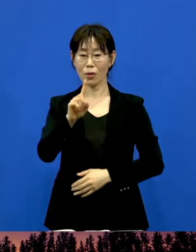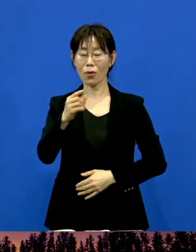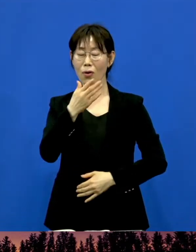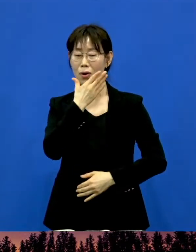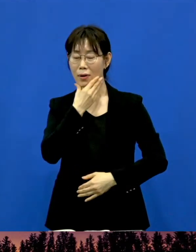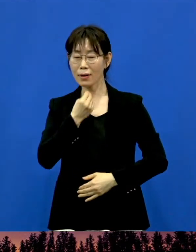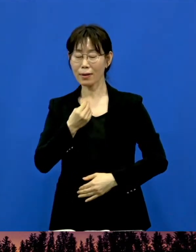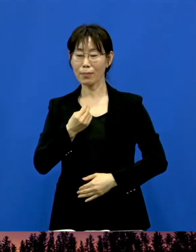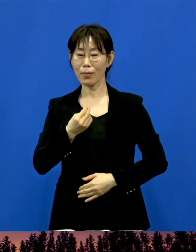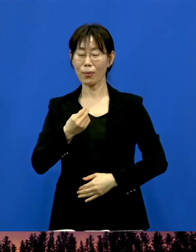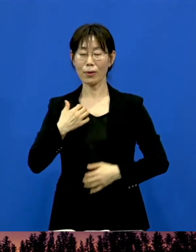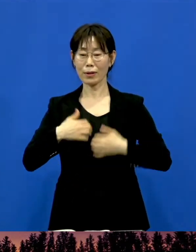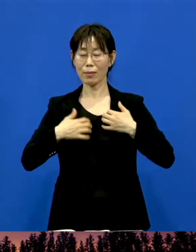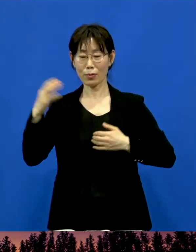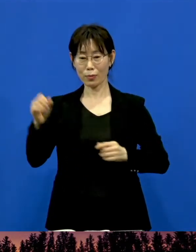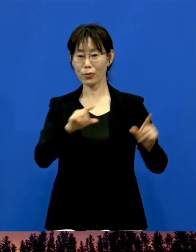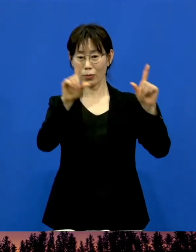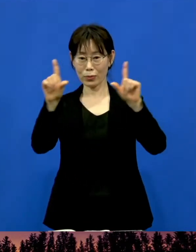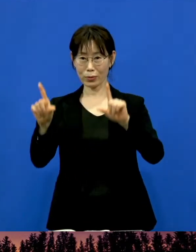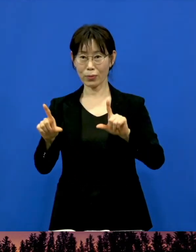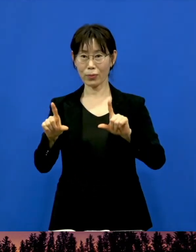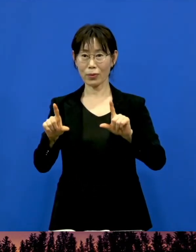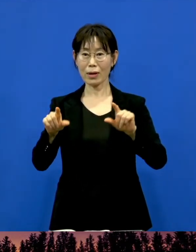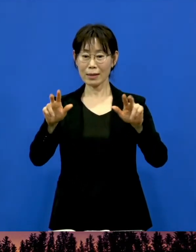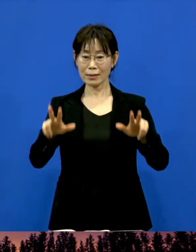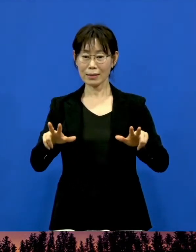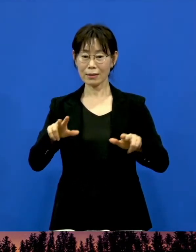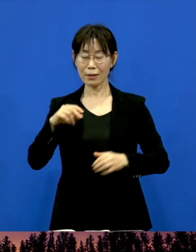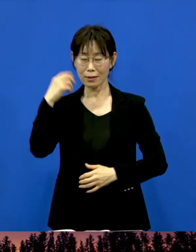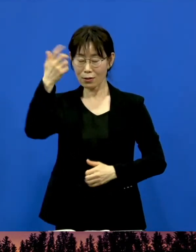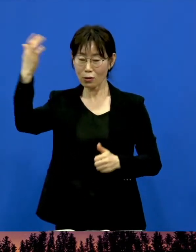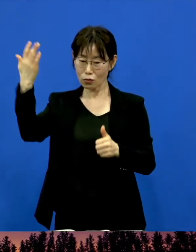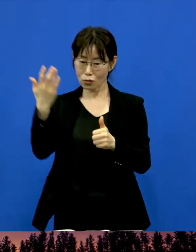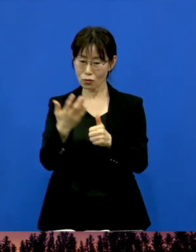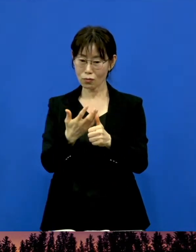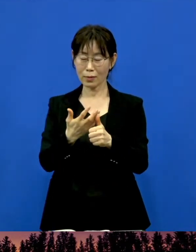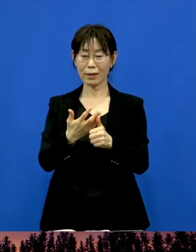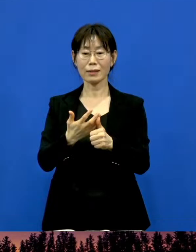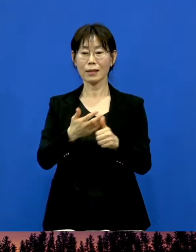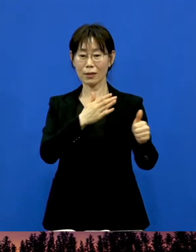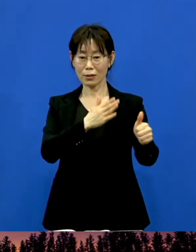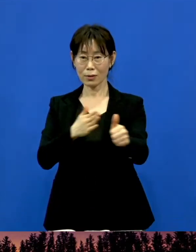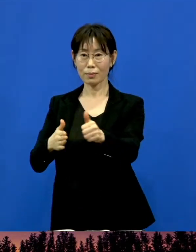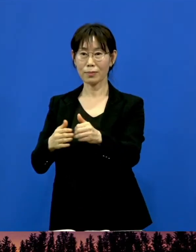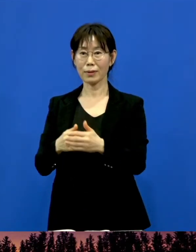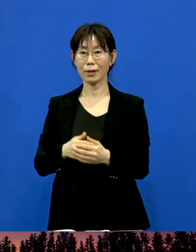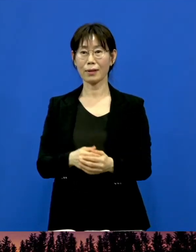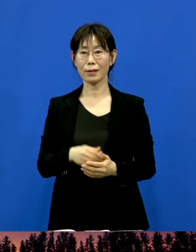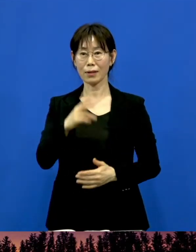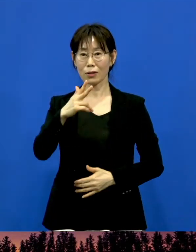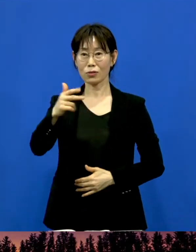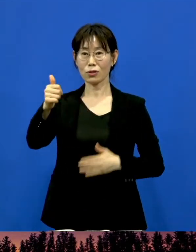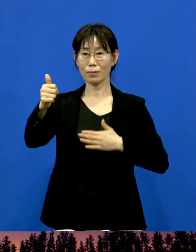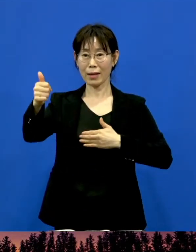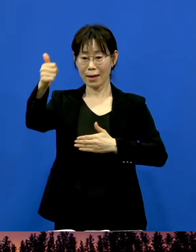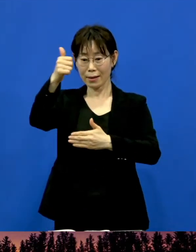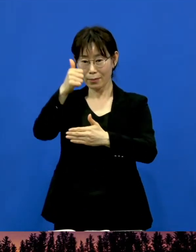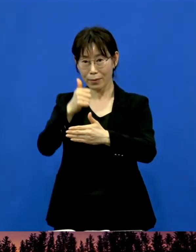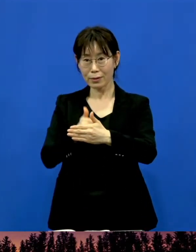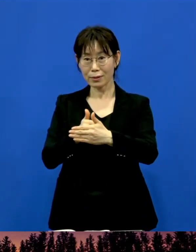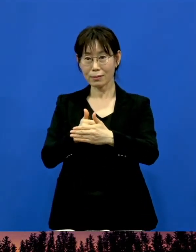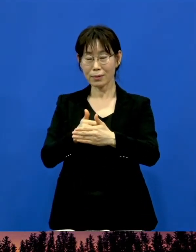안에 하나님의 영이 충만히 임하시게 되기를 축원합니다. 주님 내 안에 모십니다.